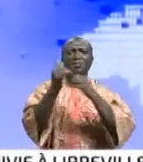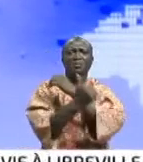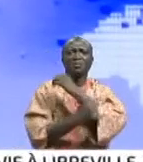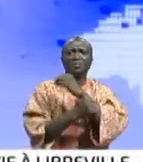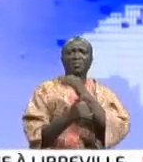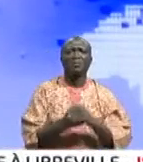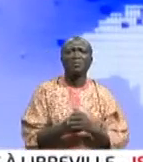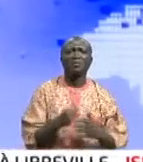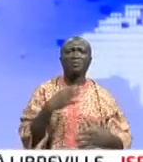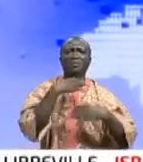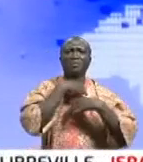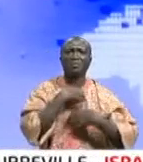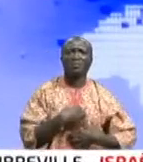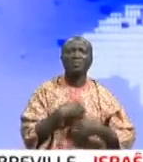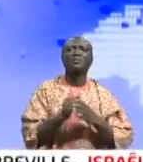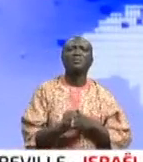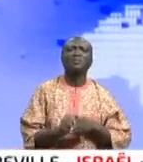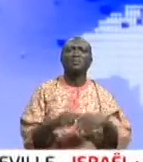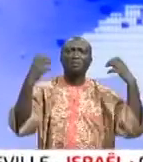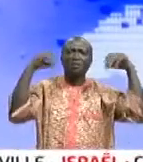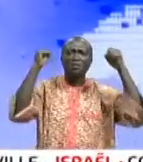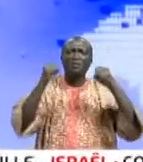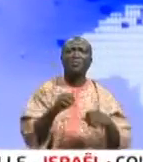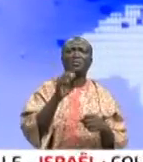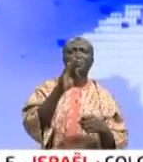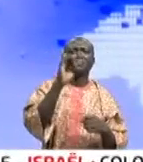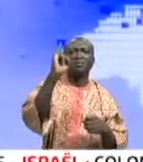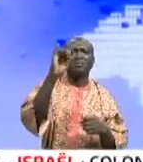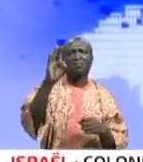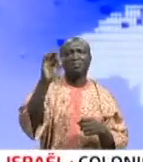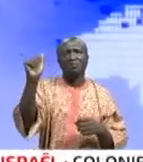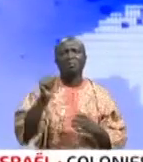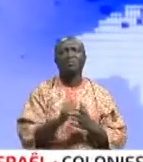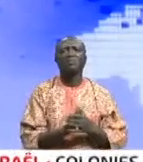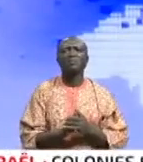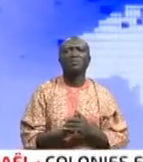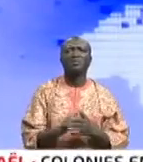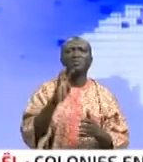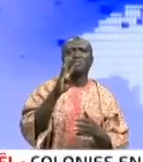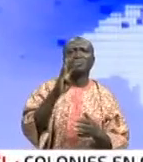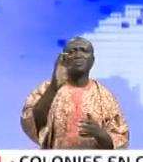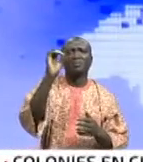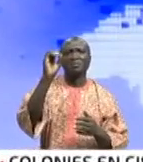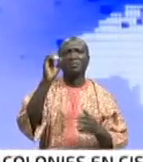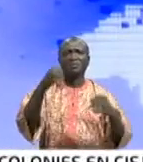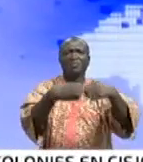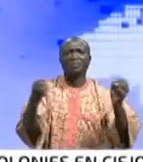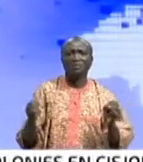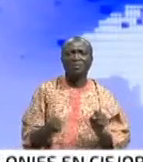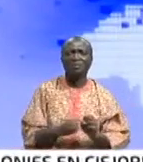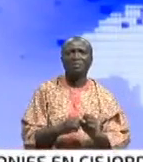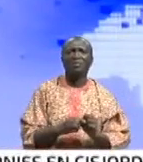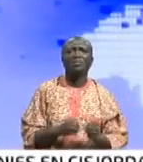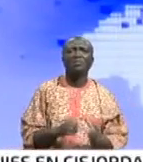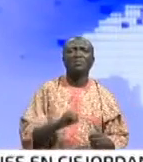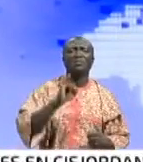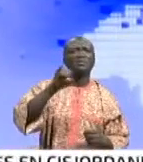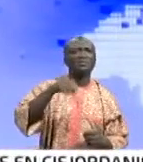alors qu'il souhaitait initialement que la Coupe du monde soit disputée avec 40 équipes Gianni